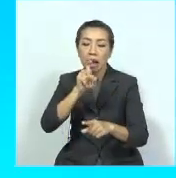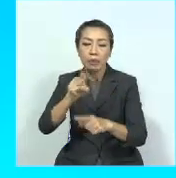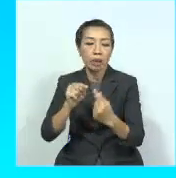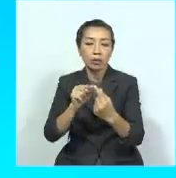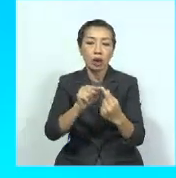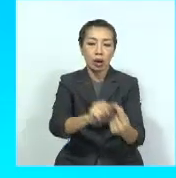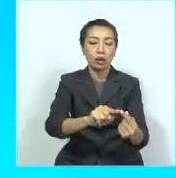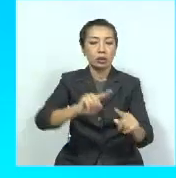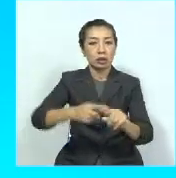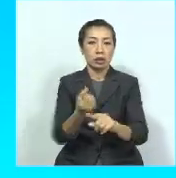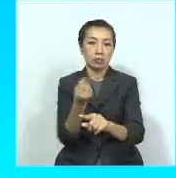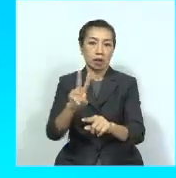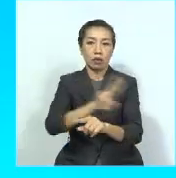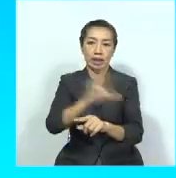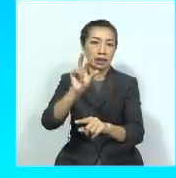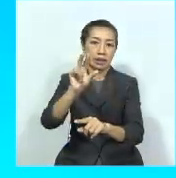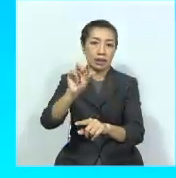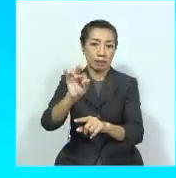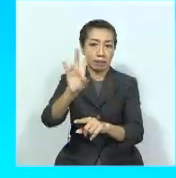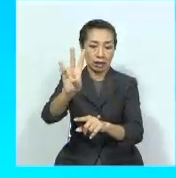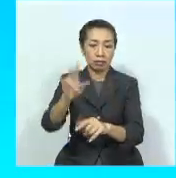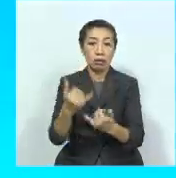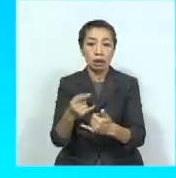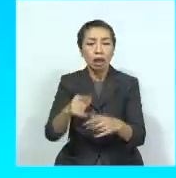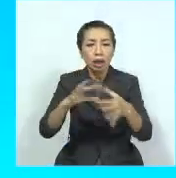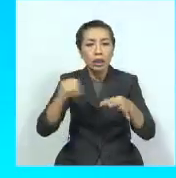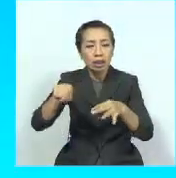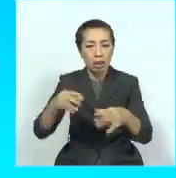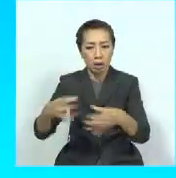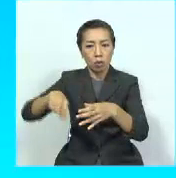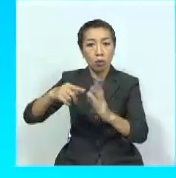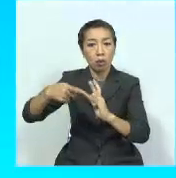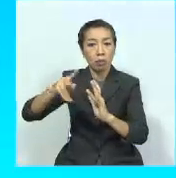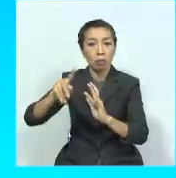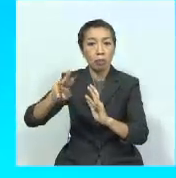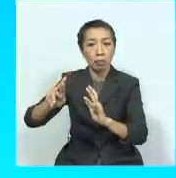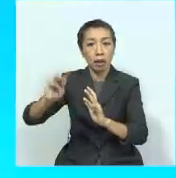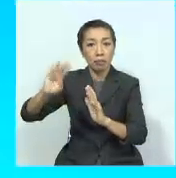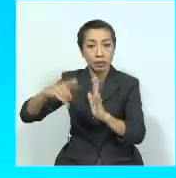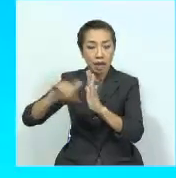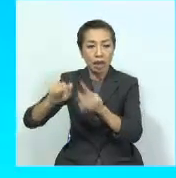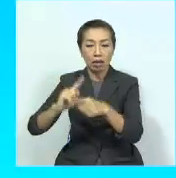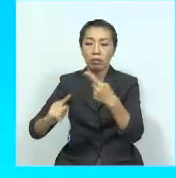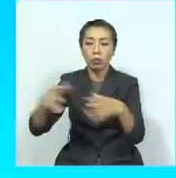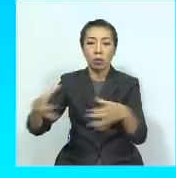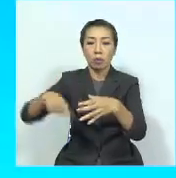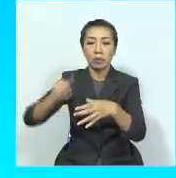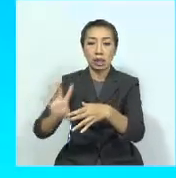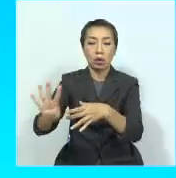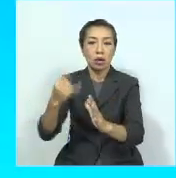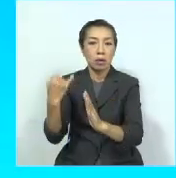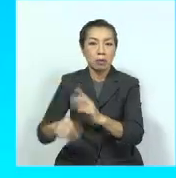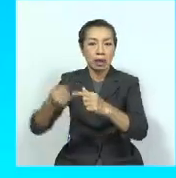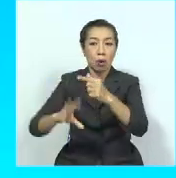วาคมนี้สำหรับคดีนี้นายเปรมชัยและพวกรวม4คนนะคะได้ตกเป็นจำเลยคดีอาญา6ข้อหาด้วยกันค่ะฐ